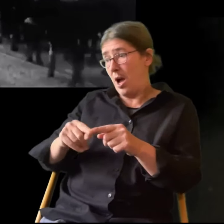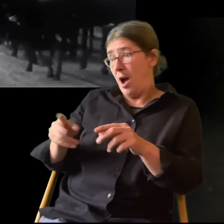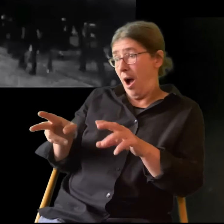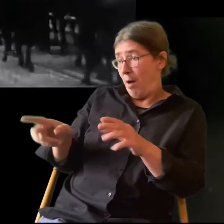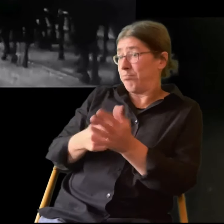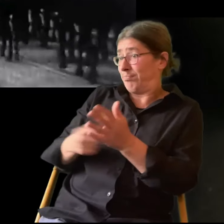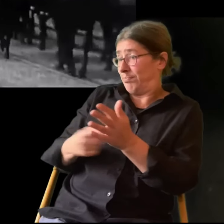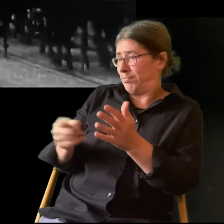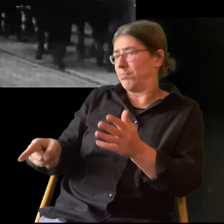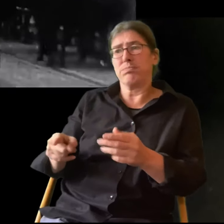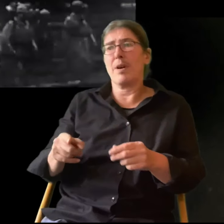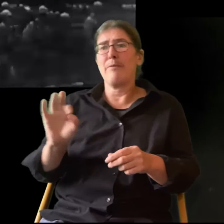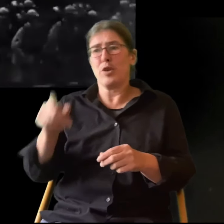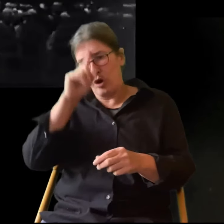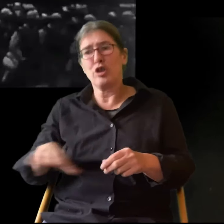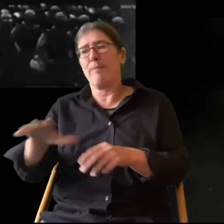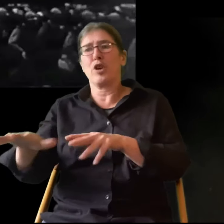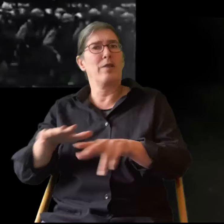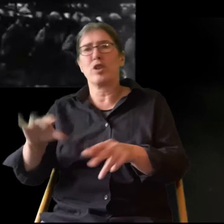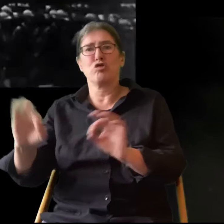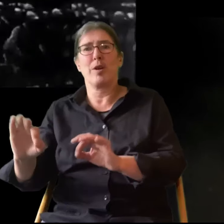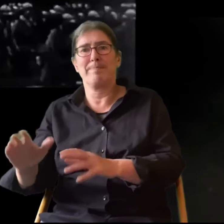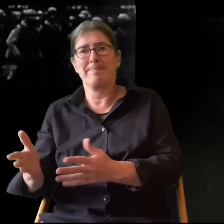Schwerer lastet das Empfinden der Erniedrigung.